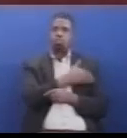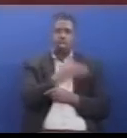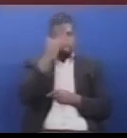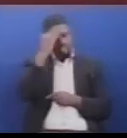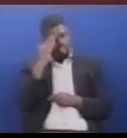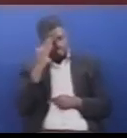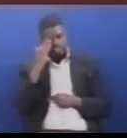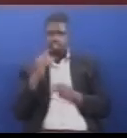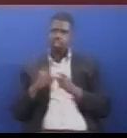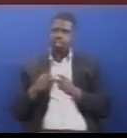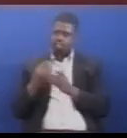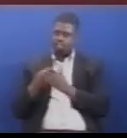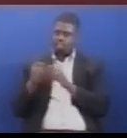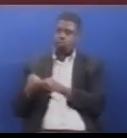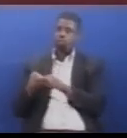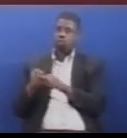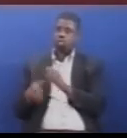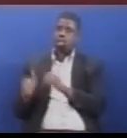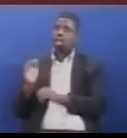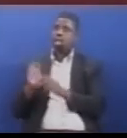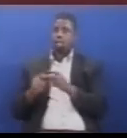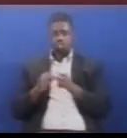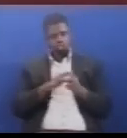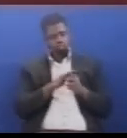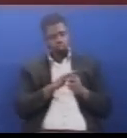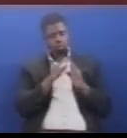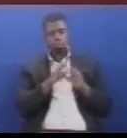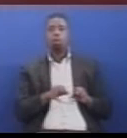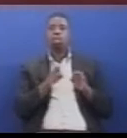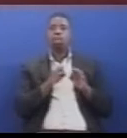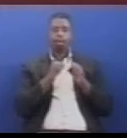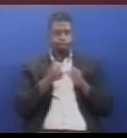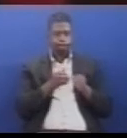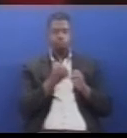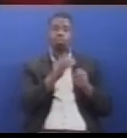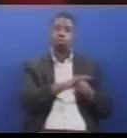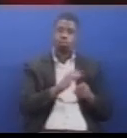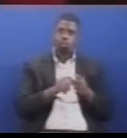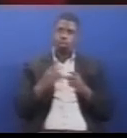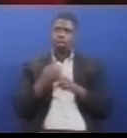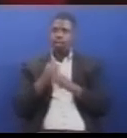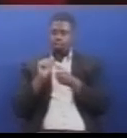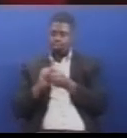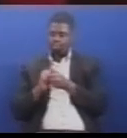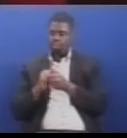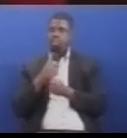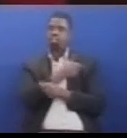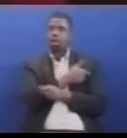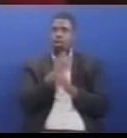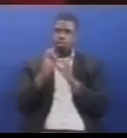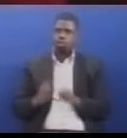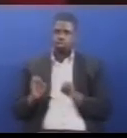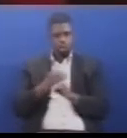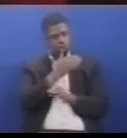Fedha hizo za ziada zitatumika katika kuboresha miundombinu na upatikanaji wa vifaa tiba, hivyo kuboresha huduma za afya